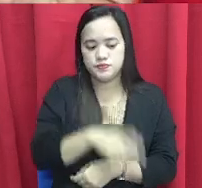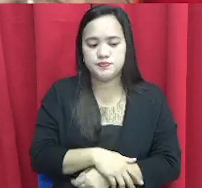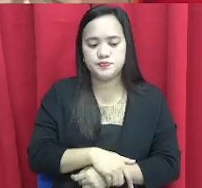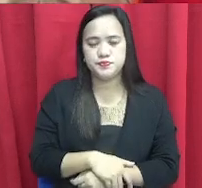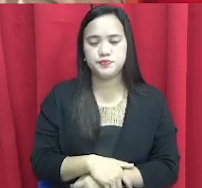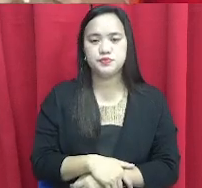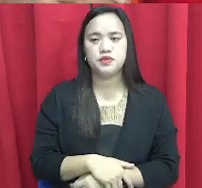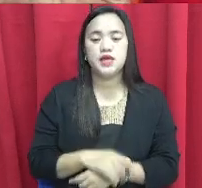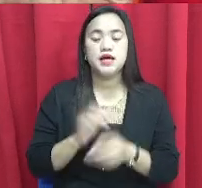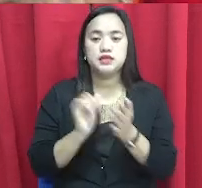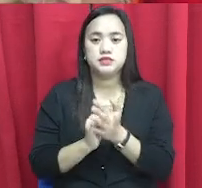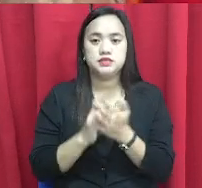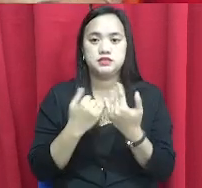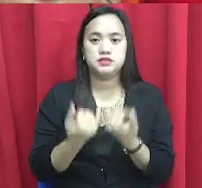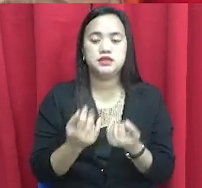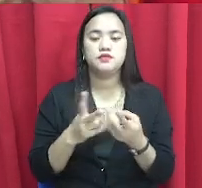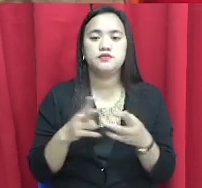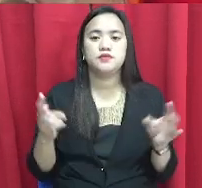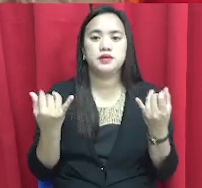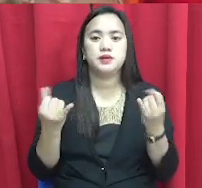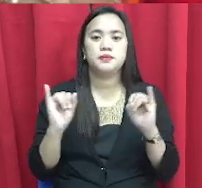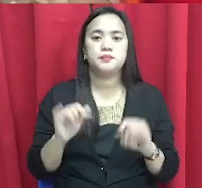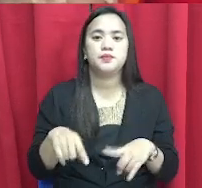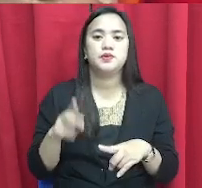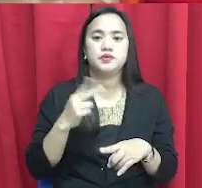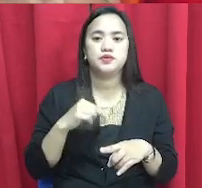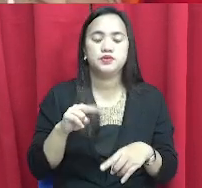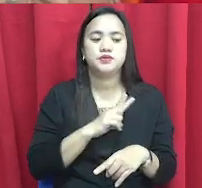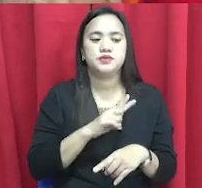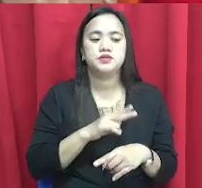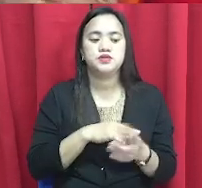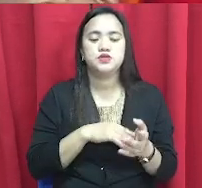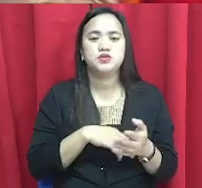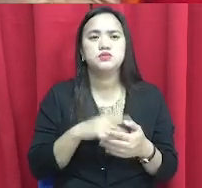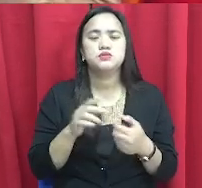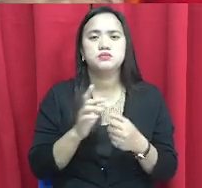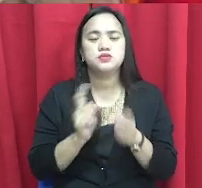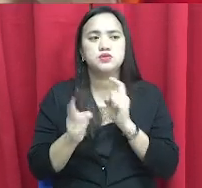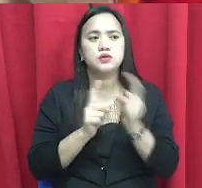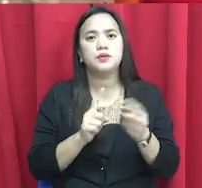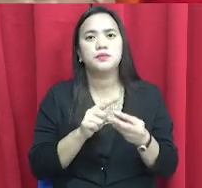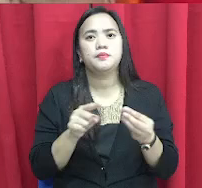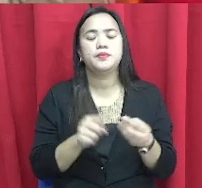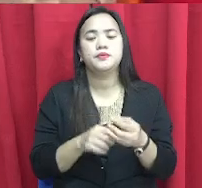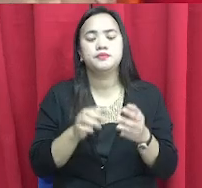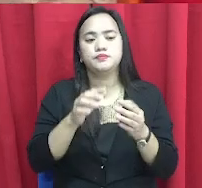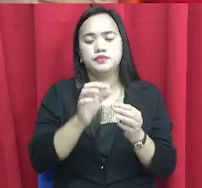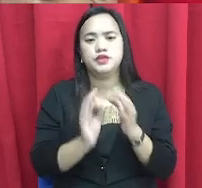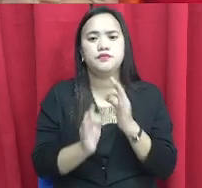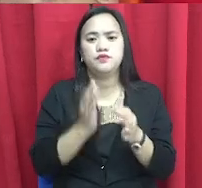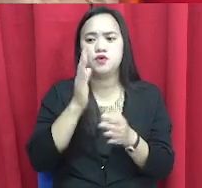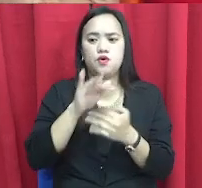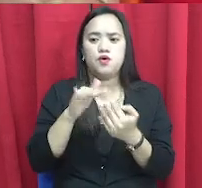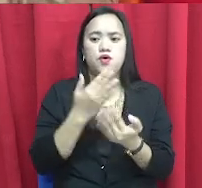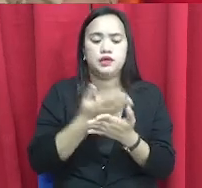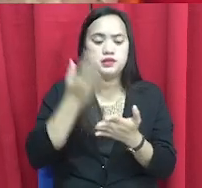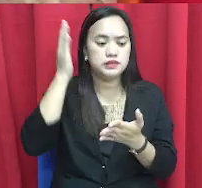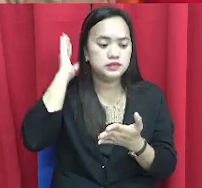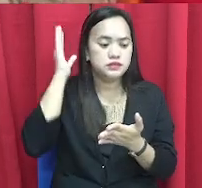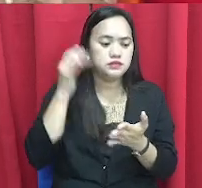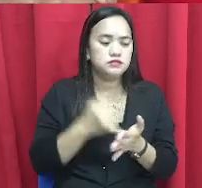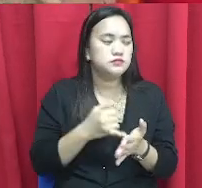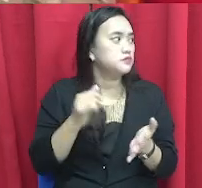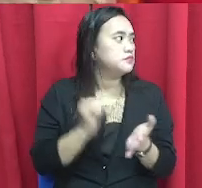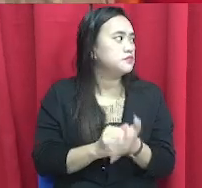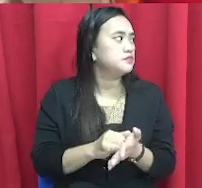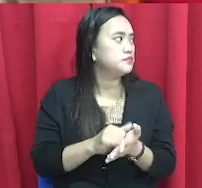ito lalo na sa atin usapin po ito ng mga kristiyanong katayan at kung may nakikinig man po sa atin na hindi pa